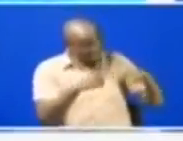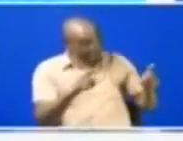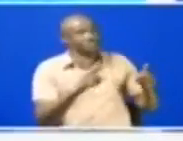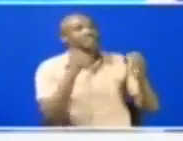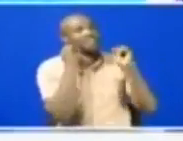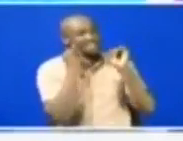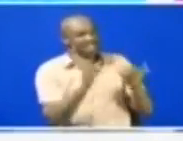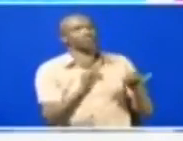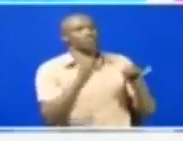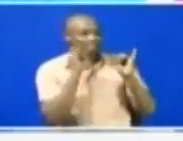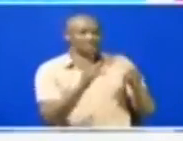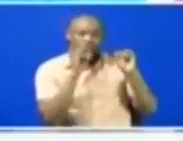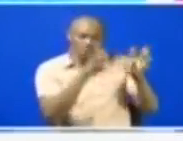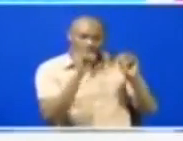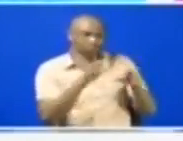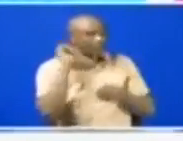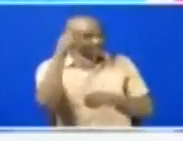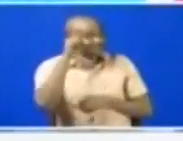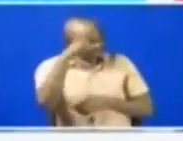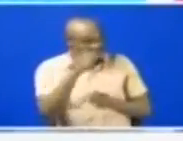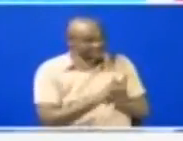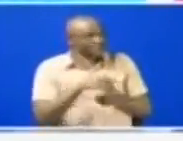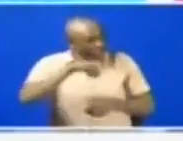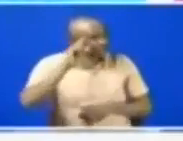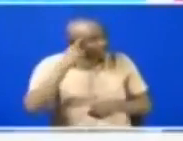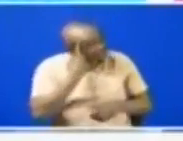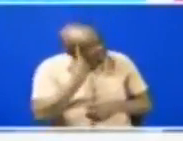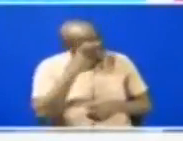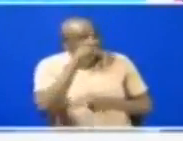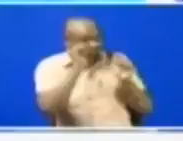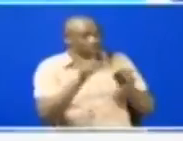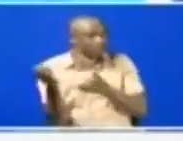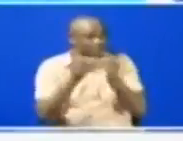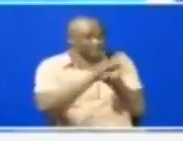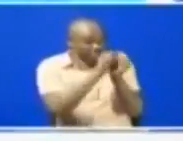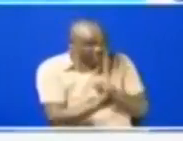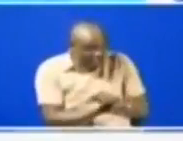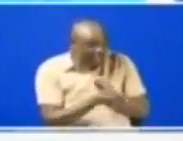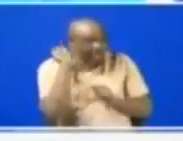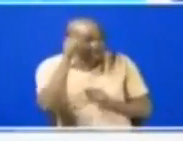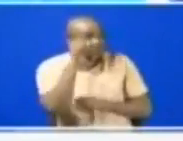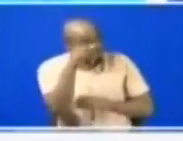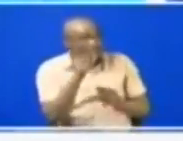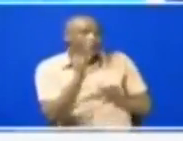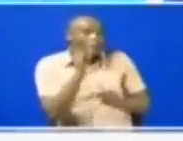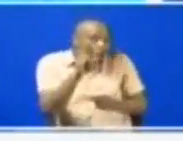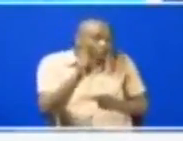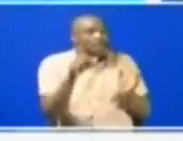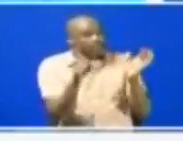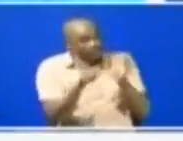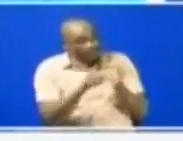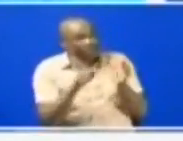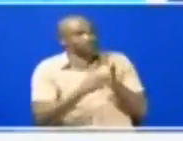Harambee Stars, Paul Put. Je, una matumaini kwamba ataleta mabadiliko katika Harambee Stars ama matatizo ya Harambee